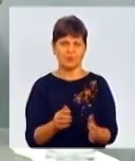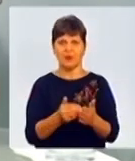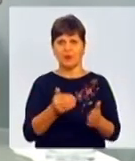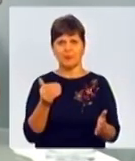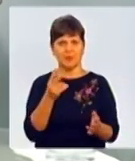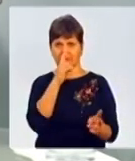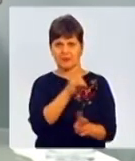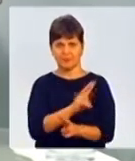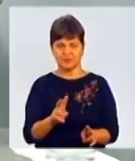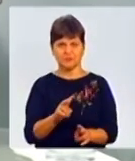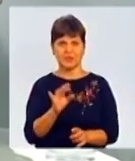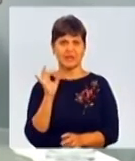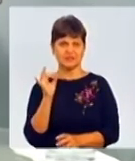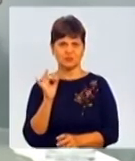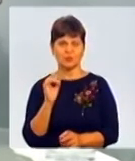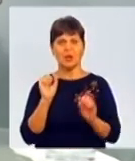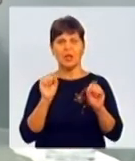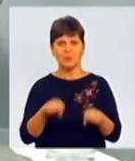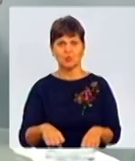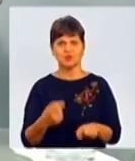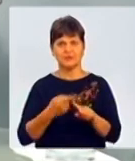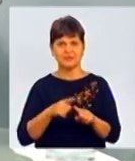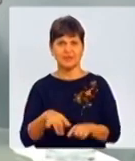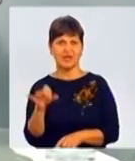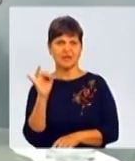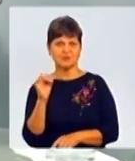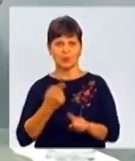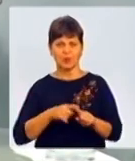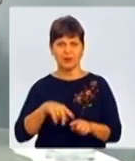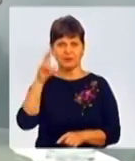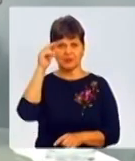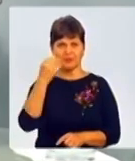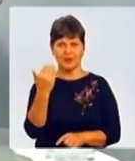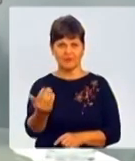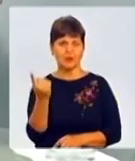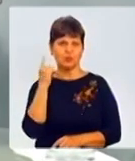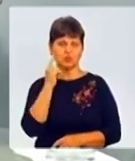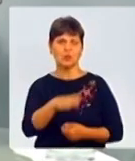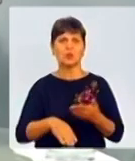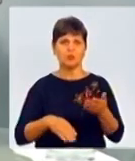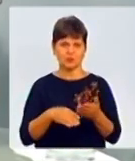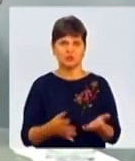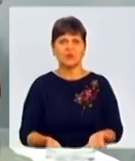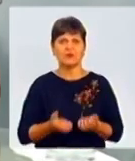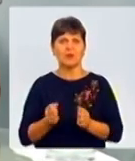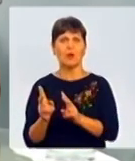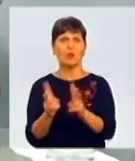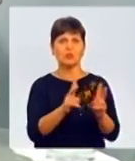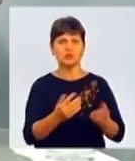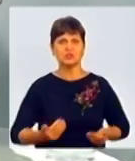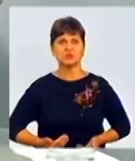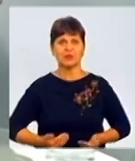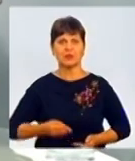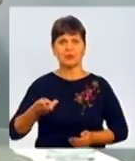історій. І, можливо, ці історії і ці дані, які ви сьогодні почули, допоможуть урятувати комусь життя.